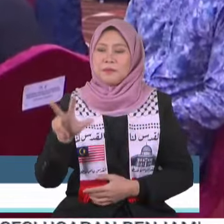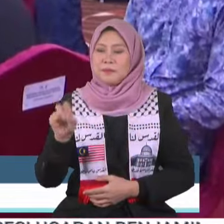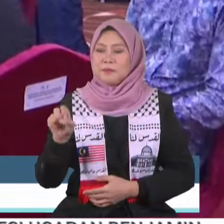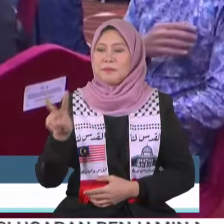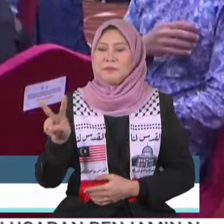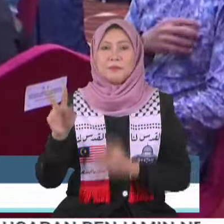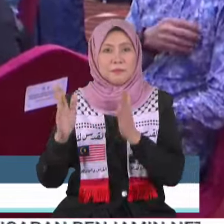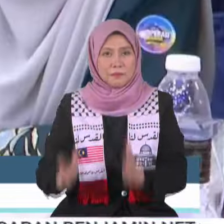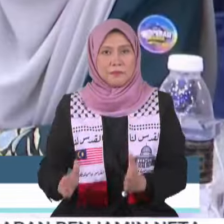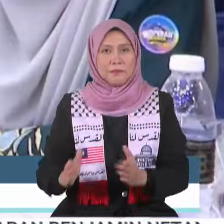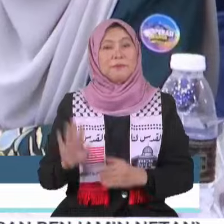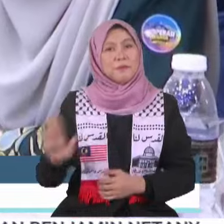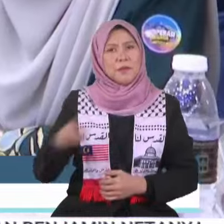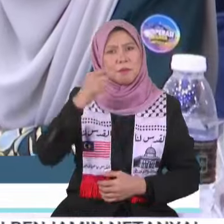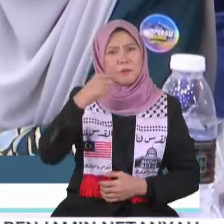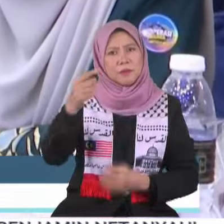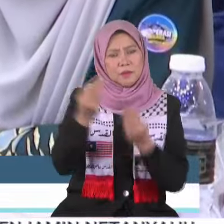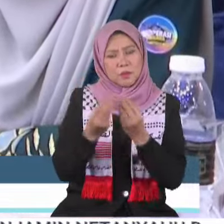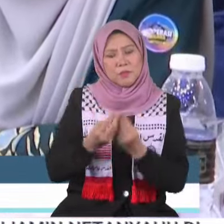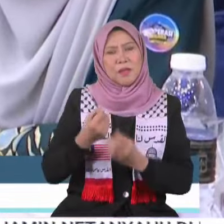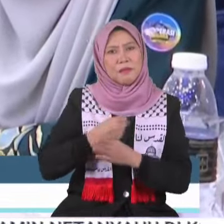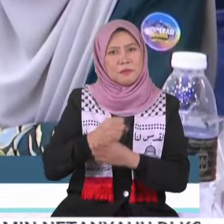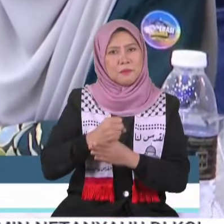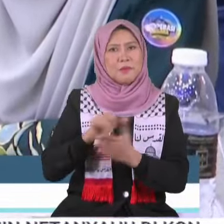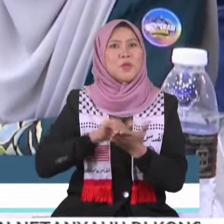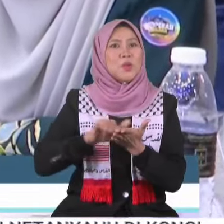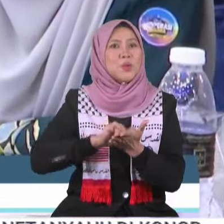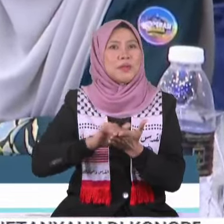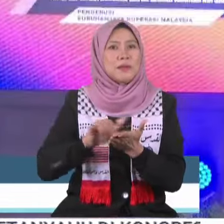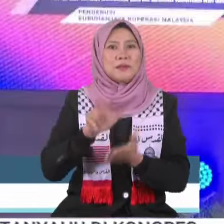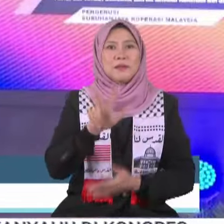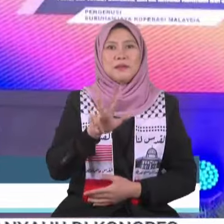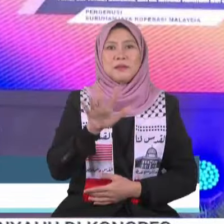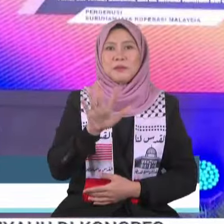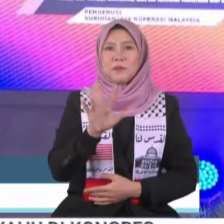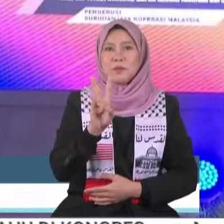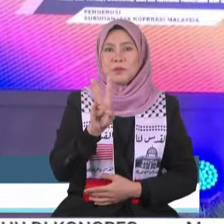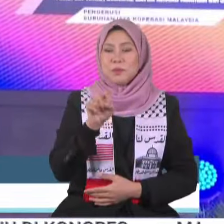285,302 orang. Katanya jumlah share atau yuran berjumlah